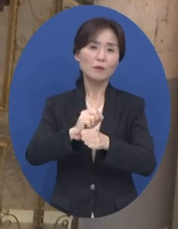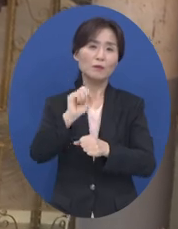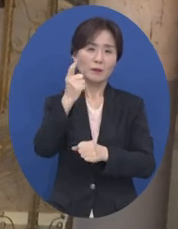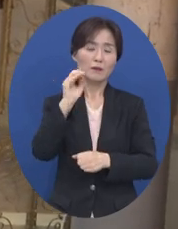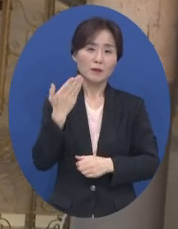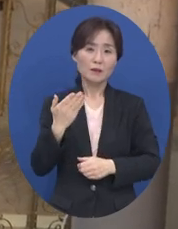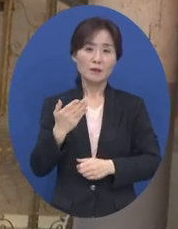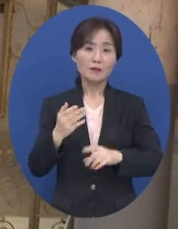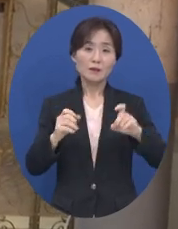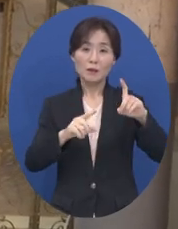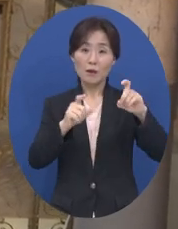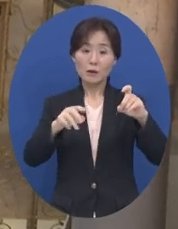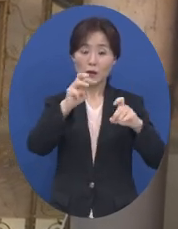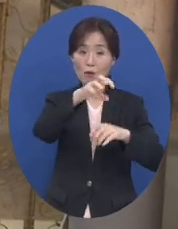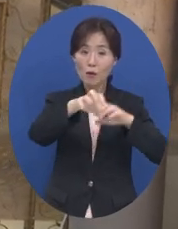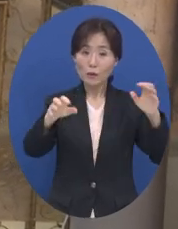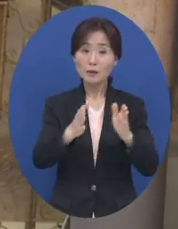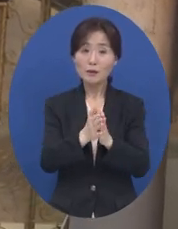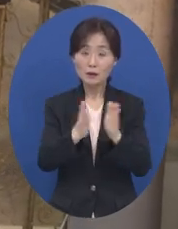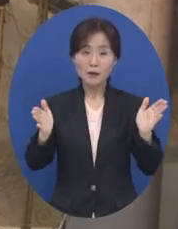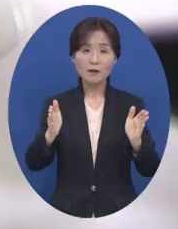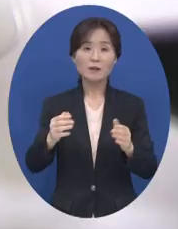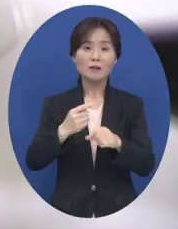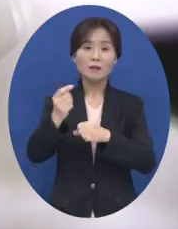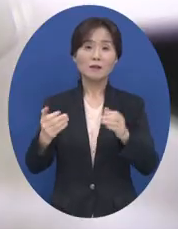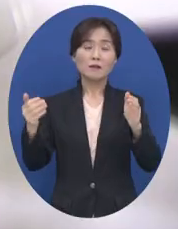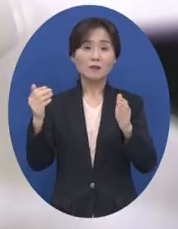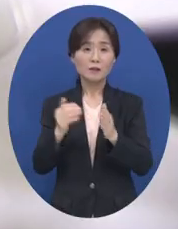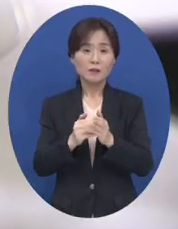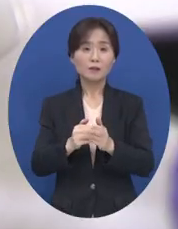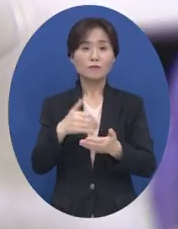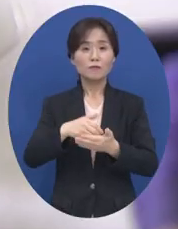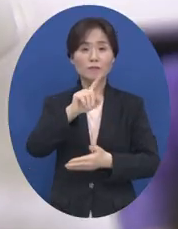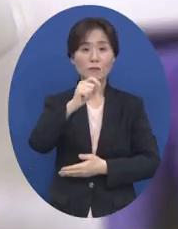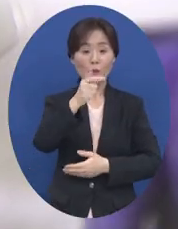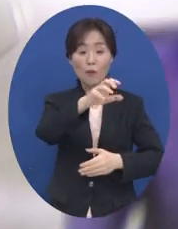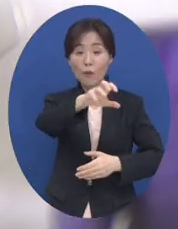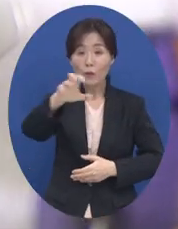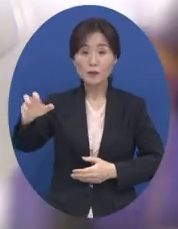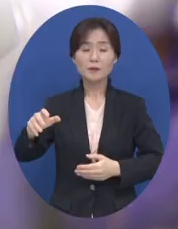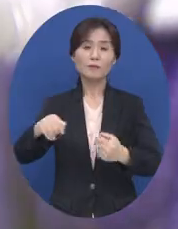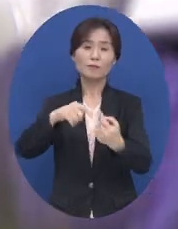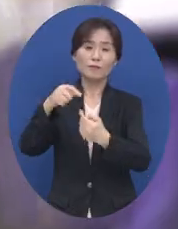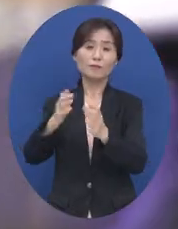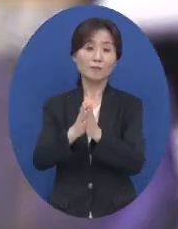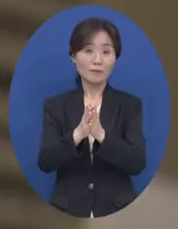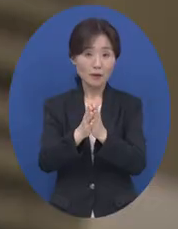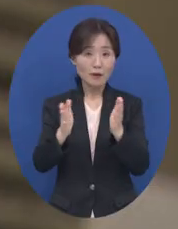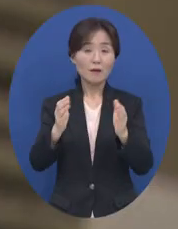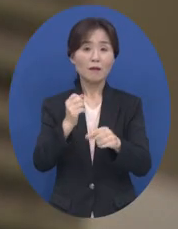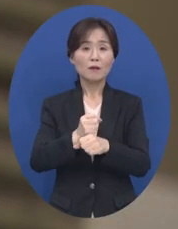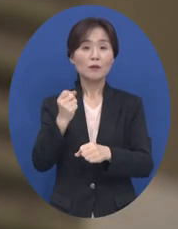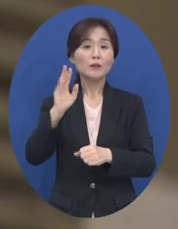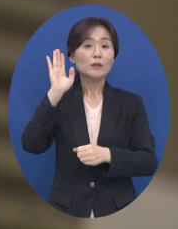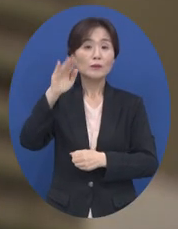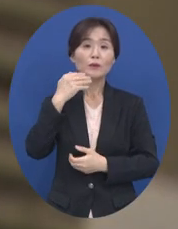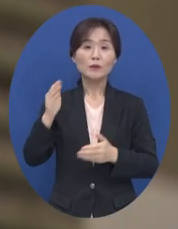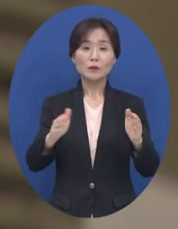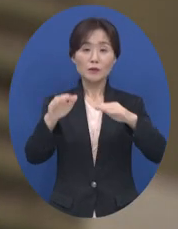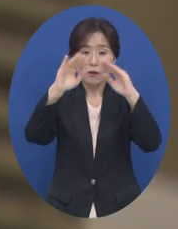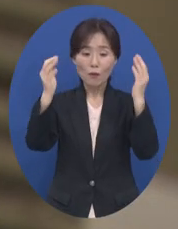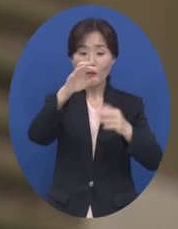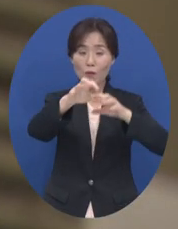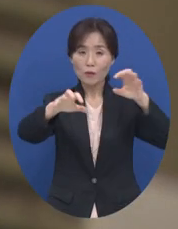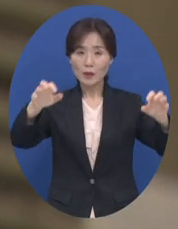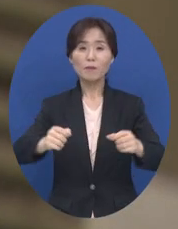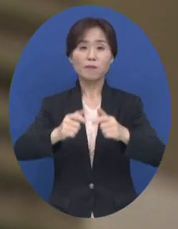11월 3개 지역을 시작으로 도는 내년까지 먼저 16개 지역에서 선보이고 이후 경기도